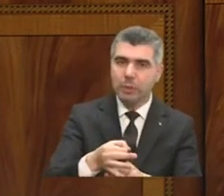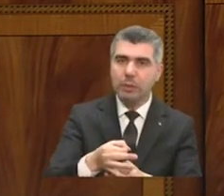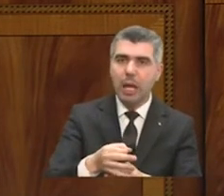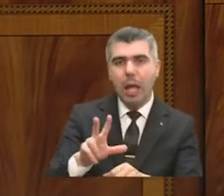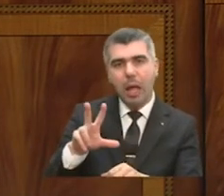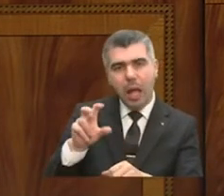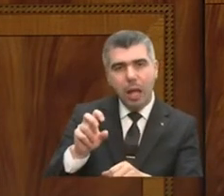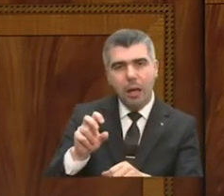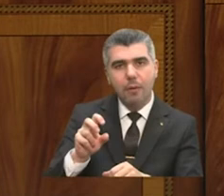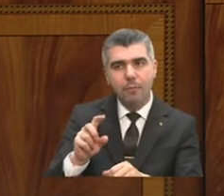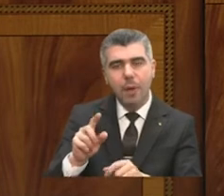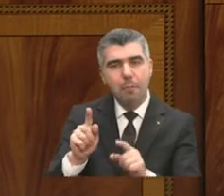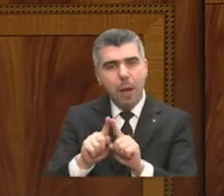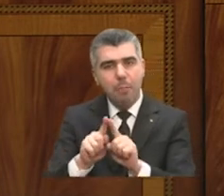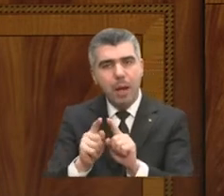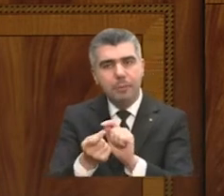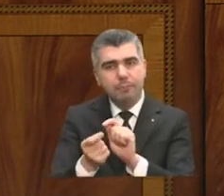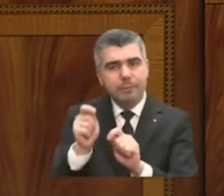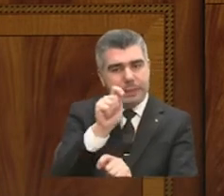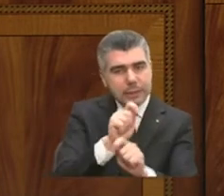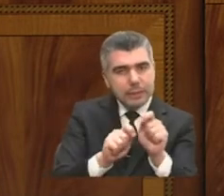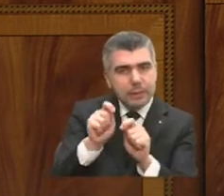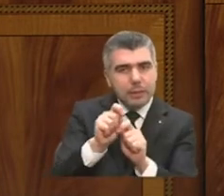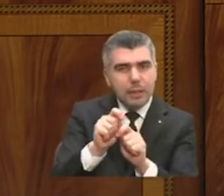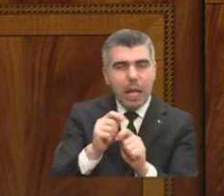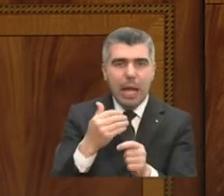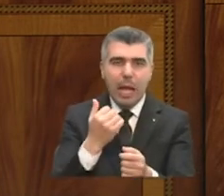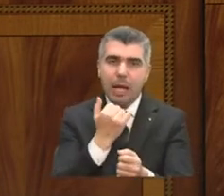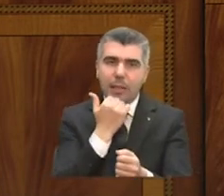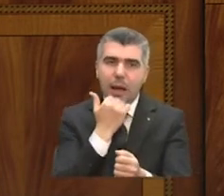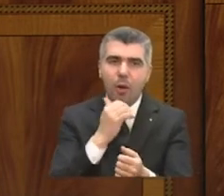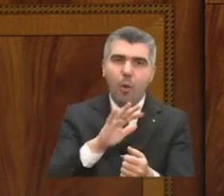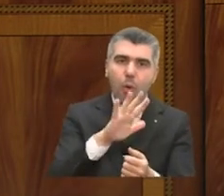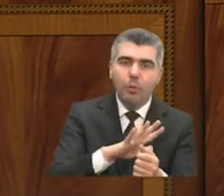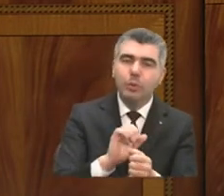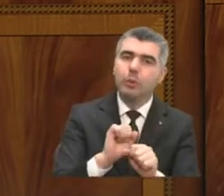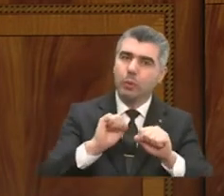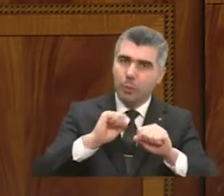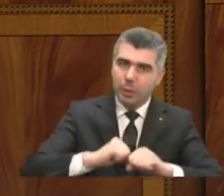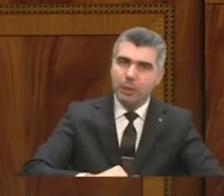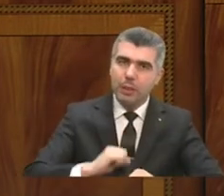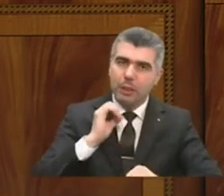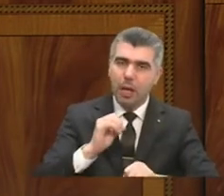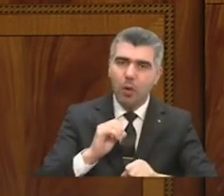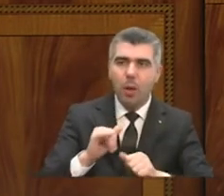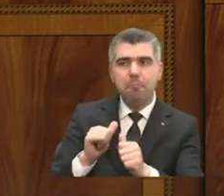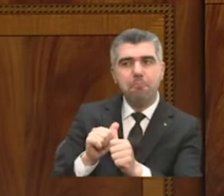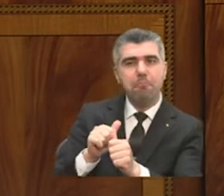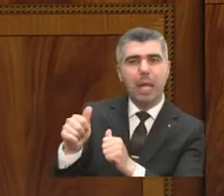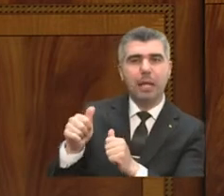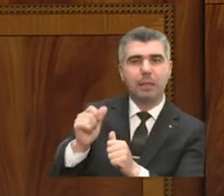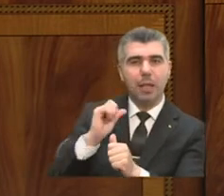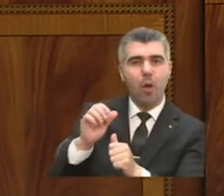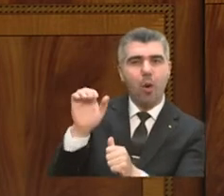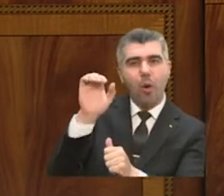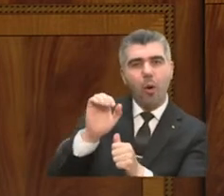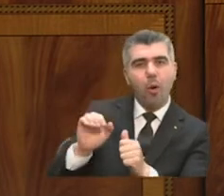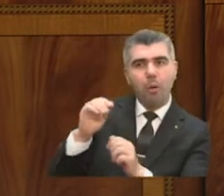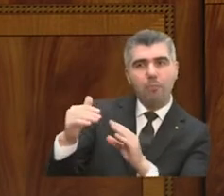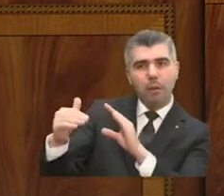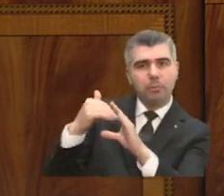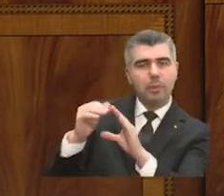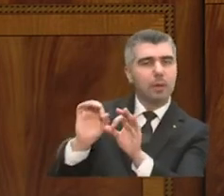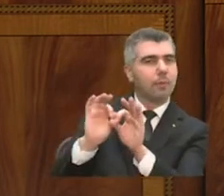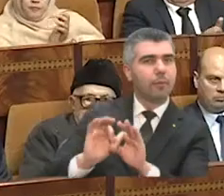de notre pays. Et nous avons le courage de reconnaître nos difficultés, nos lacunes, et on n'a